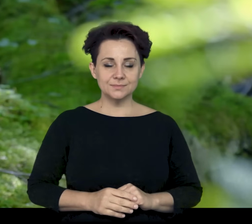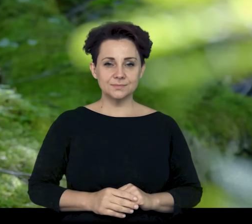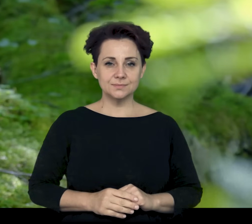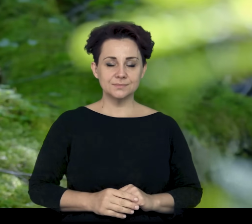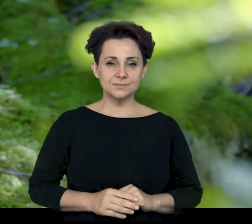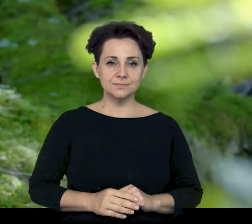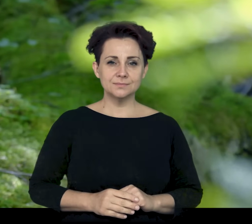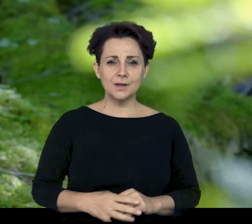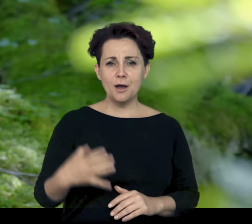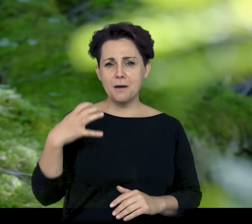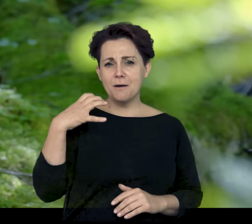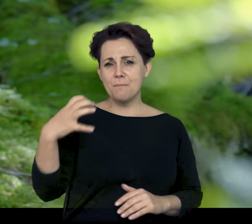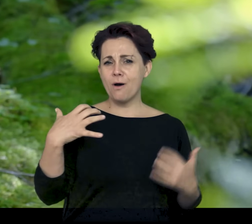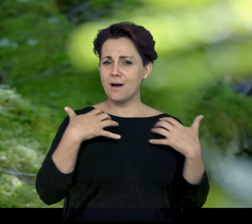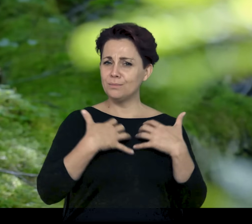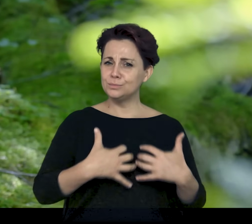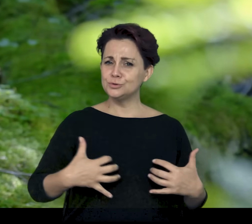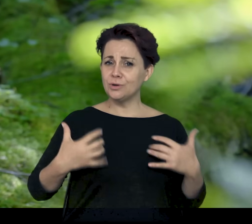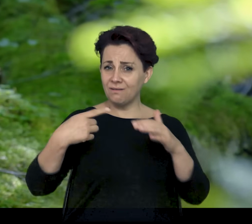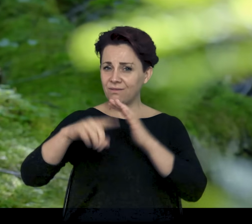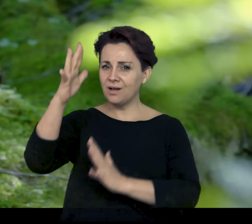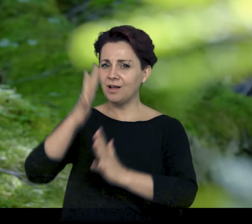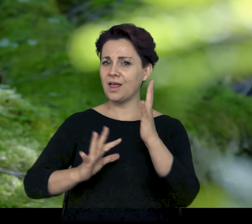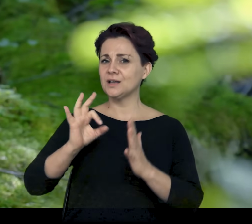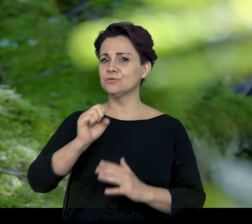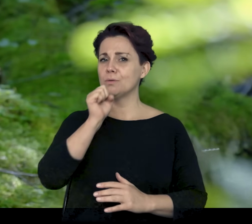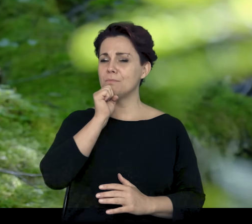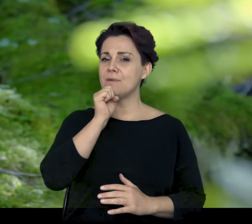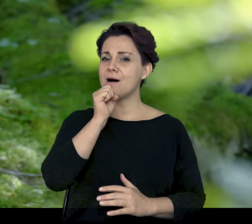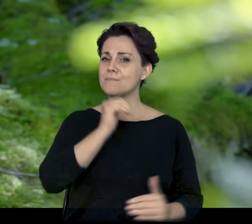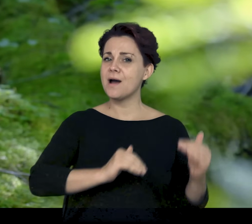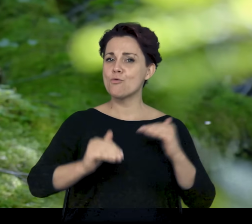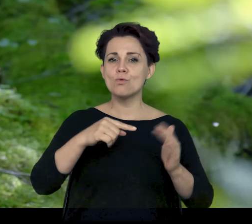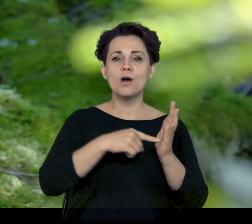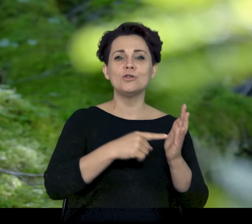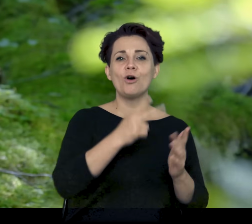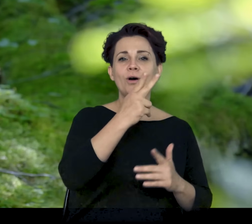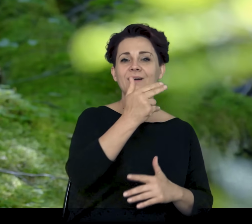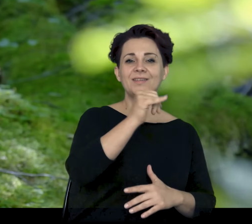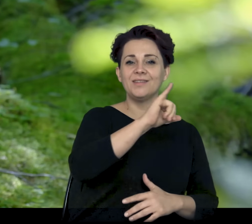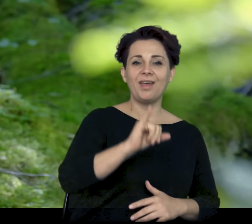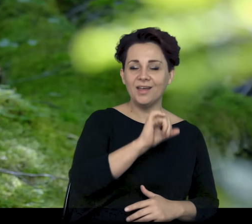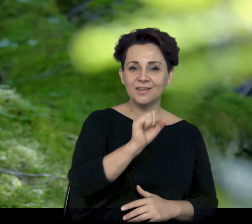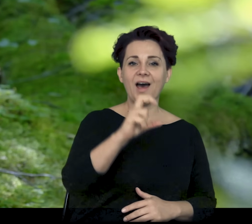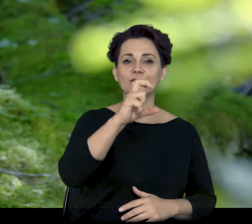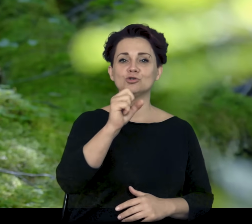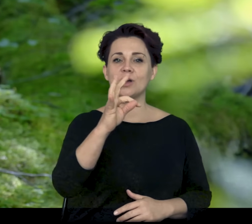Owo bogactwo przyrodnicze lasu Babiogórskiego, tej Kniei Czatorzańskiej, ale nie